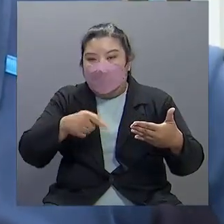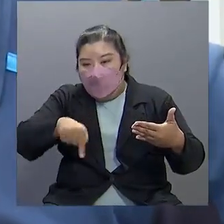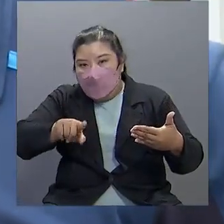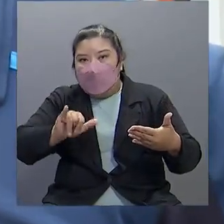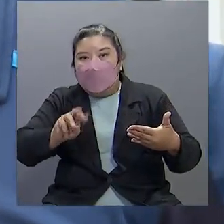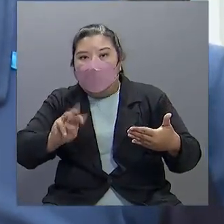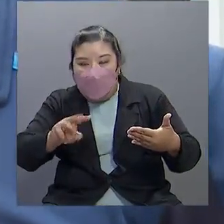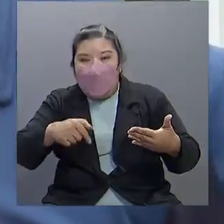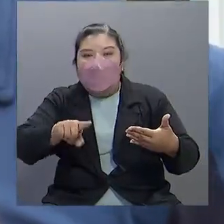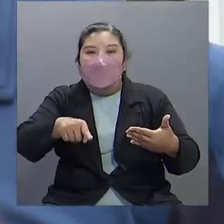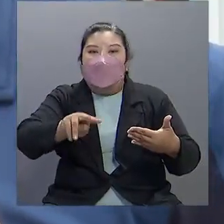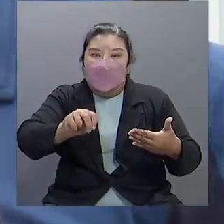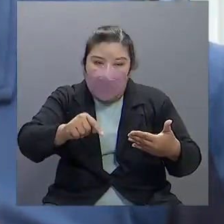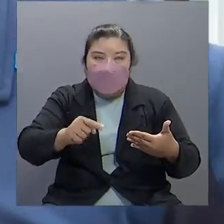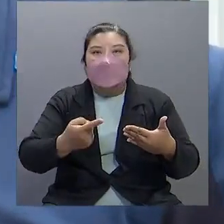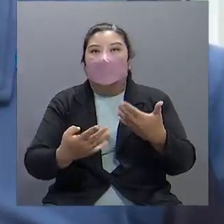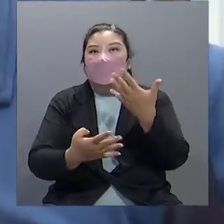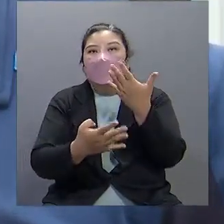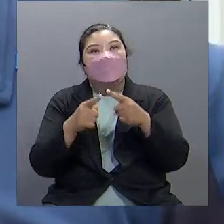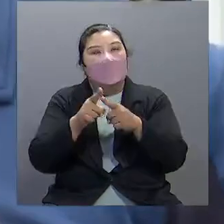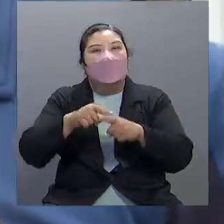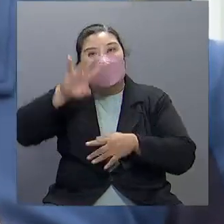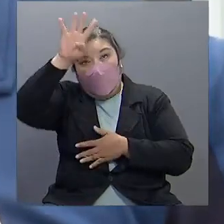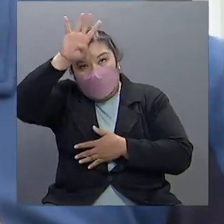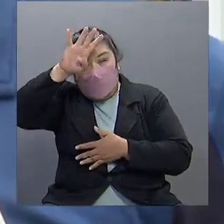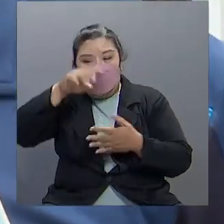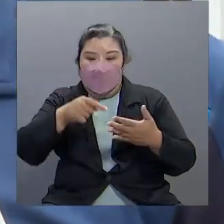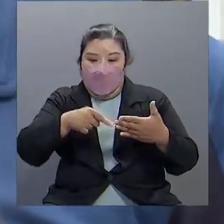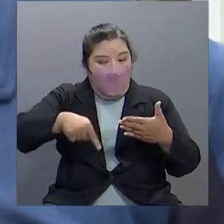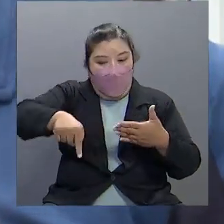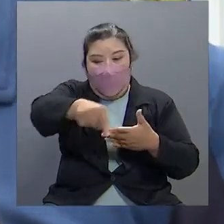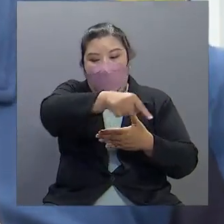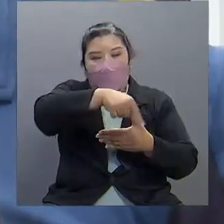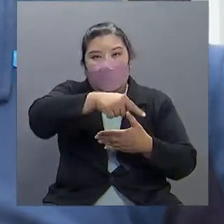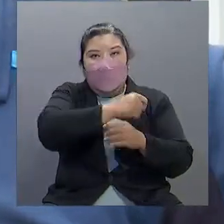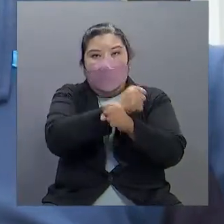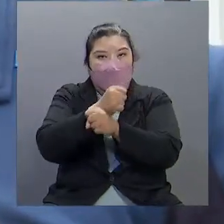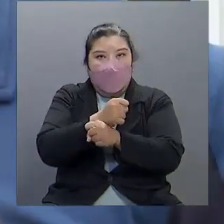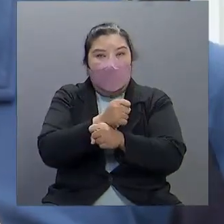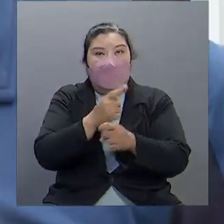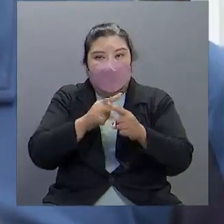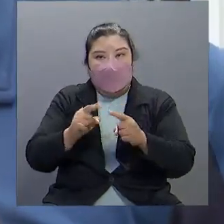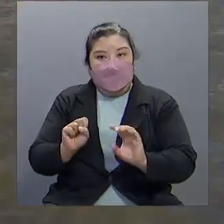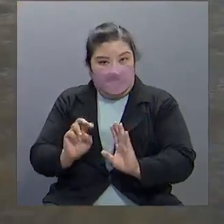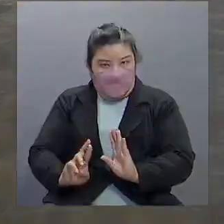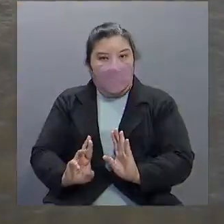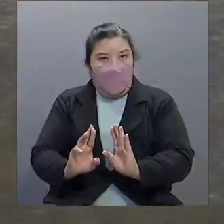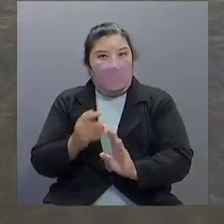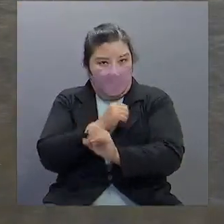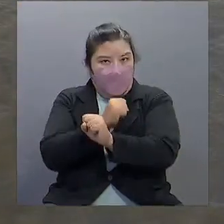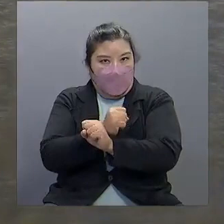ยนะครับซึ่งเราเรียงแนวกระสอบทรายไว้เรียบร้อยแล้วแต่เราต้องมีการสำรองไว้เพื่อเสริม